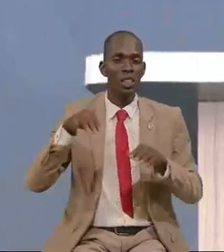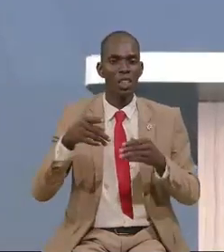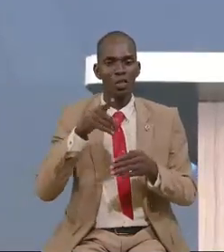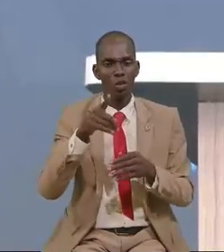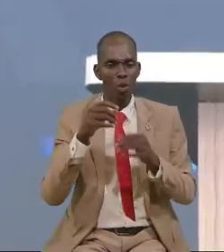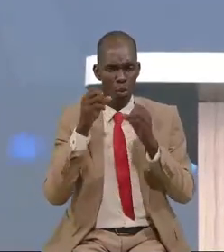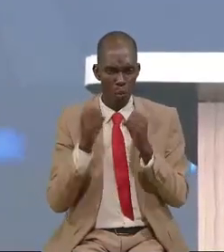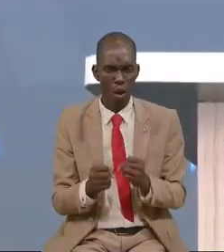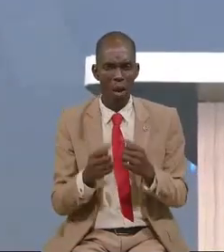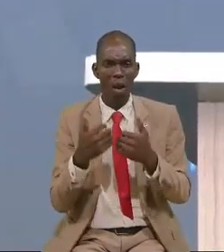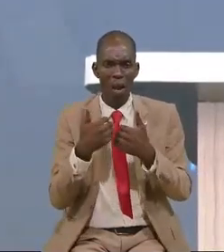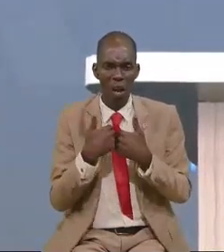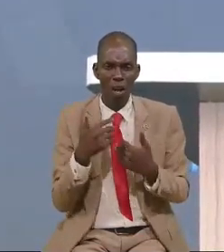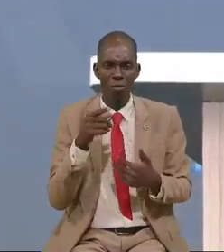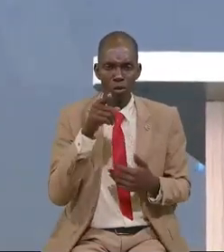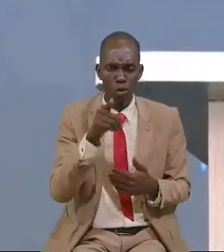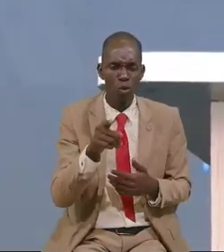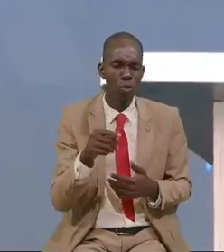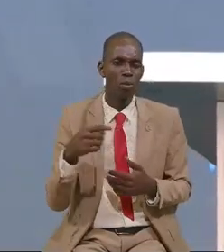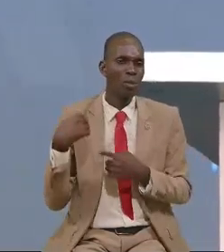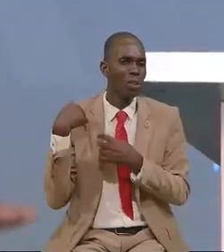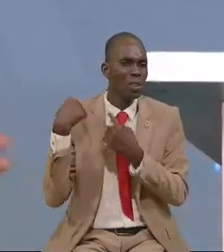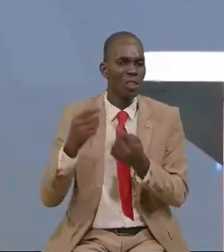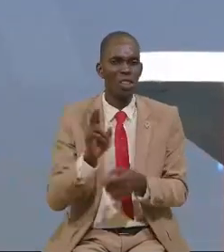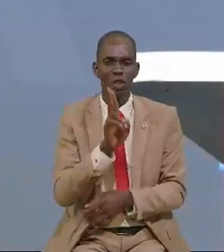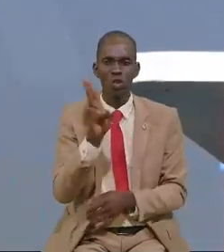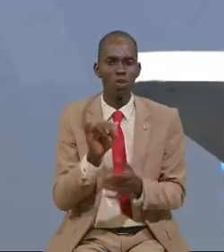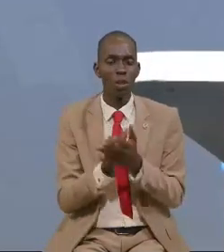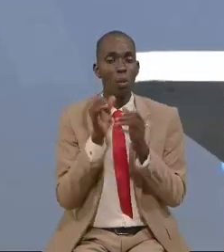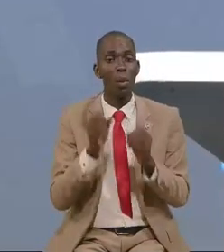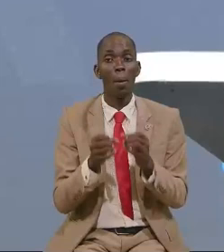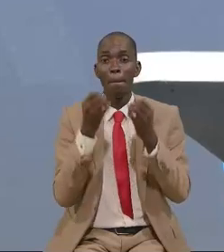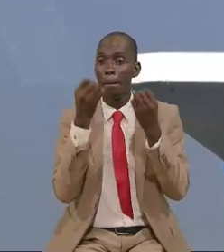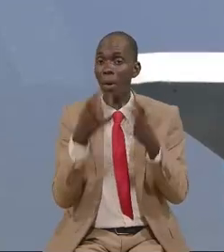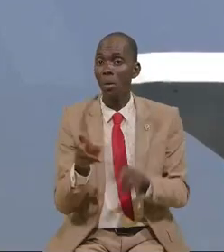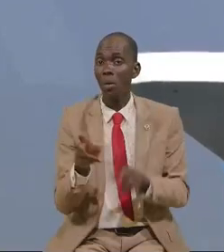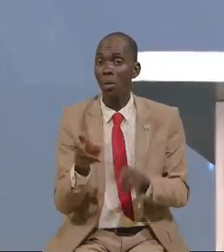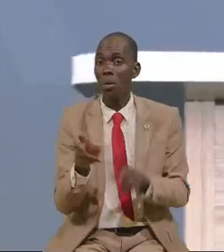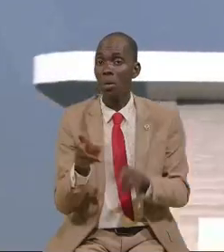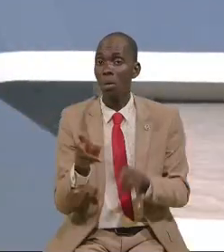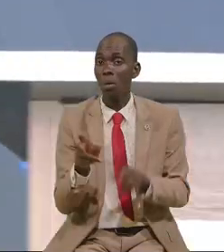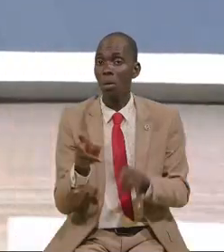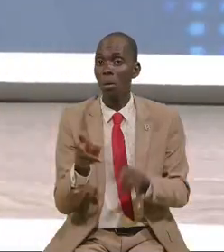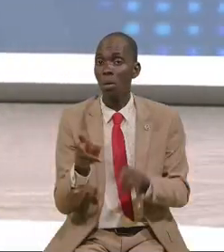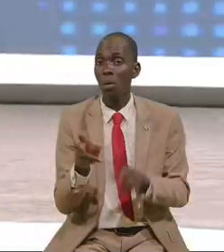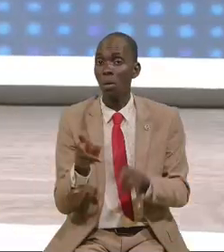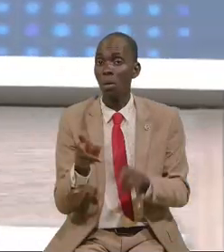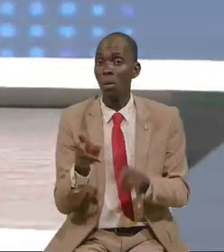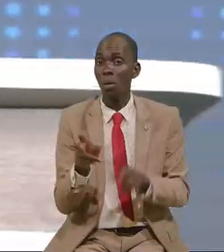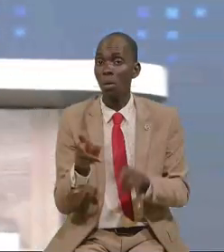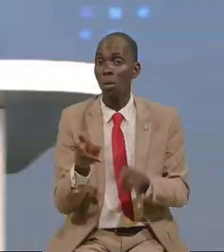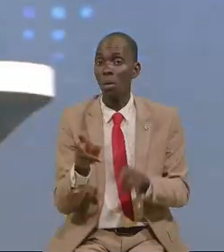est-ce que tu as jamais utilisé ce pouvoir? Non, pour plusieurs personnes. Il vous donne le pouvoir de